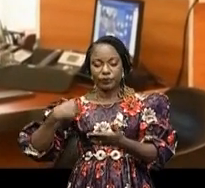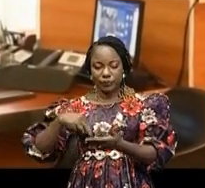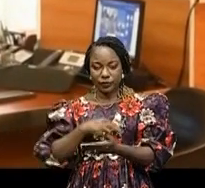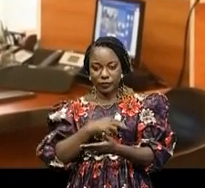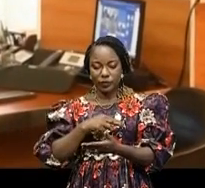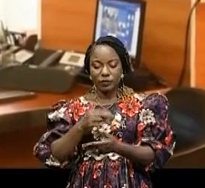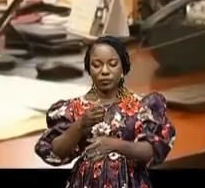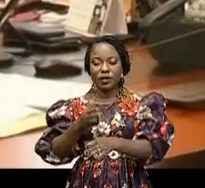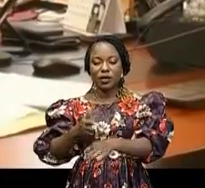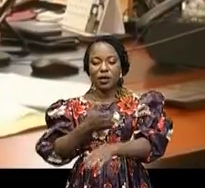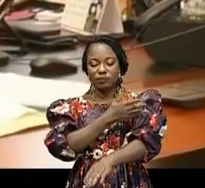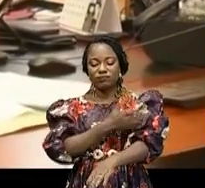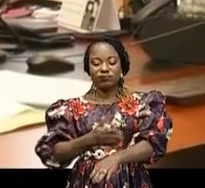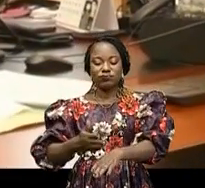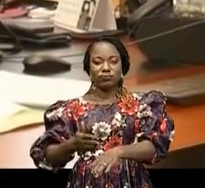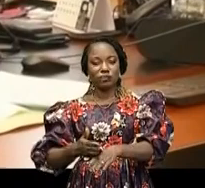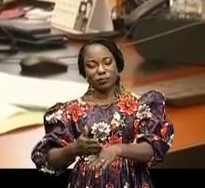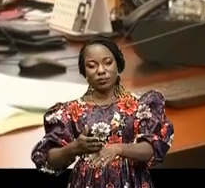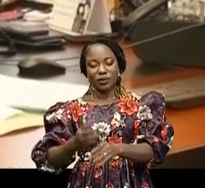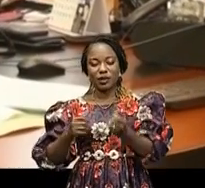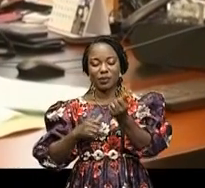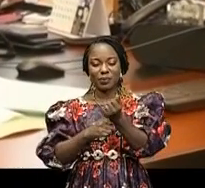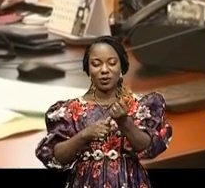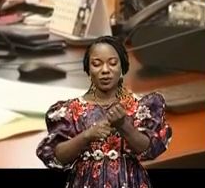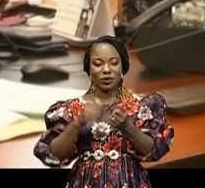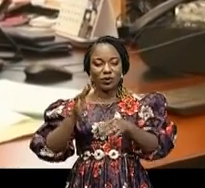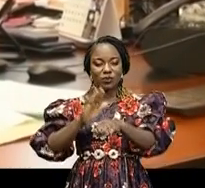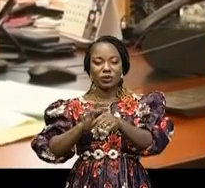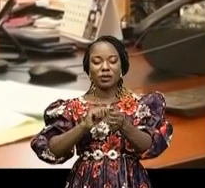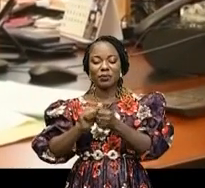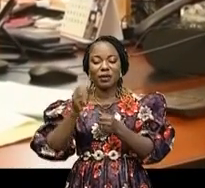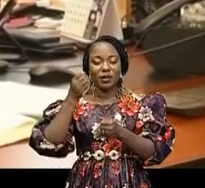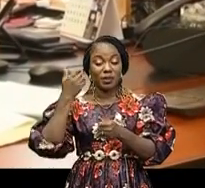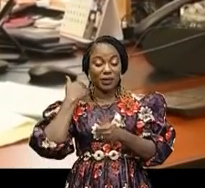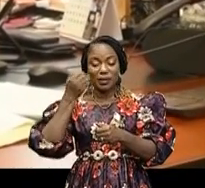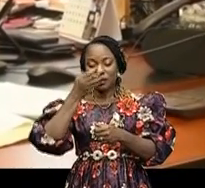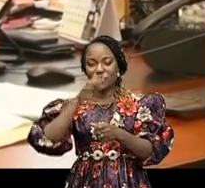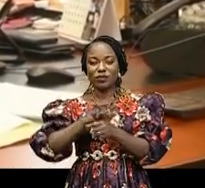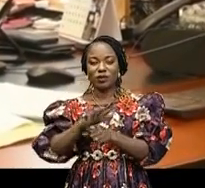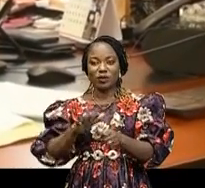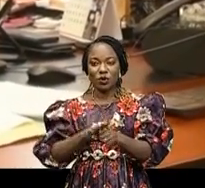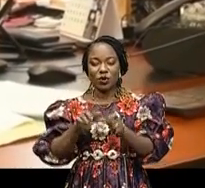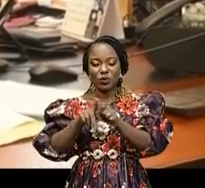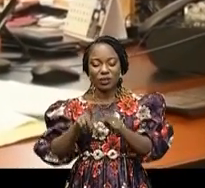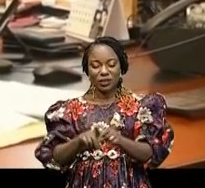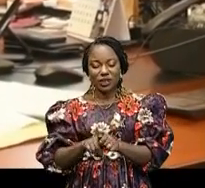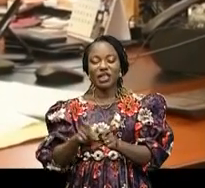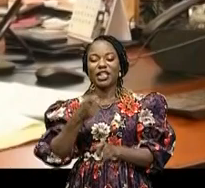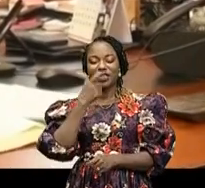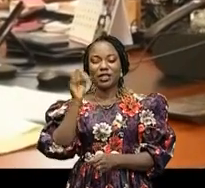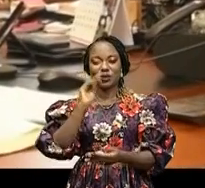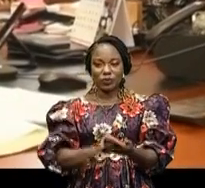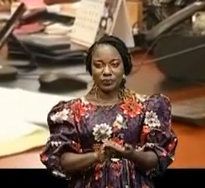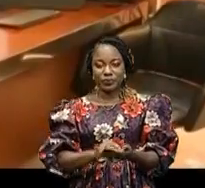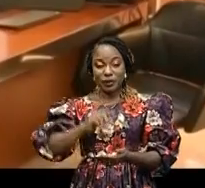une régression continue du nombre de cas rapportés ainsi que les nombres d'hospitalisations. C'est aussi, a-t-il insisté,